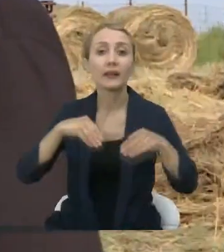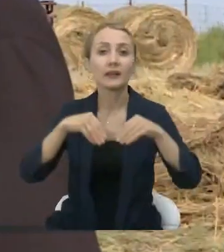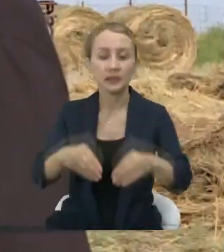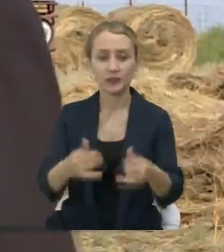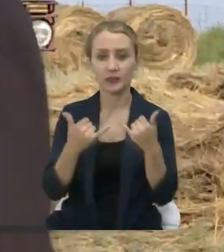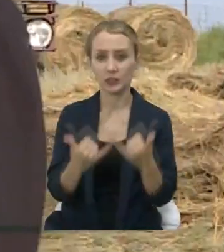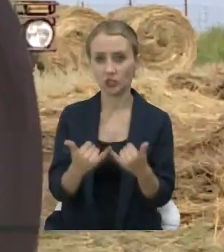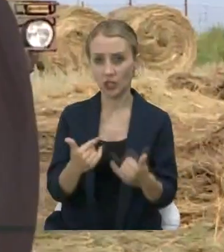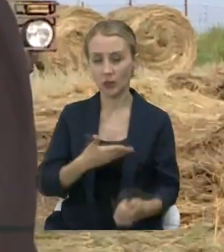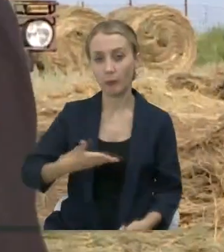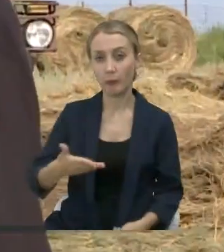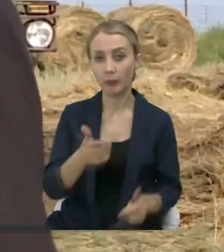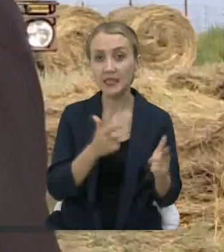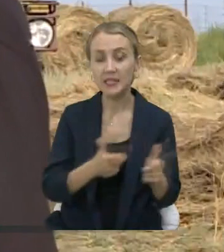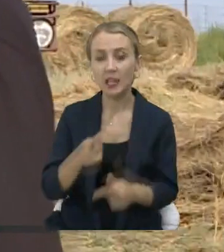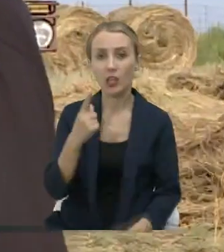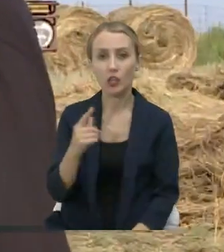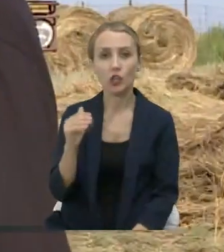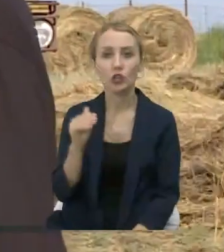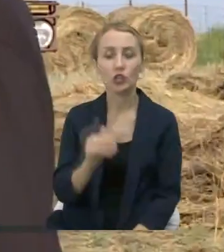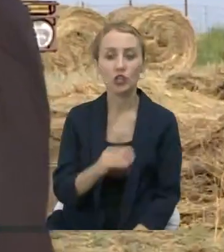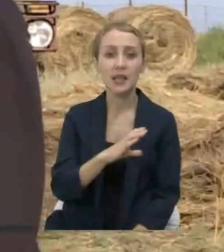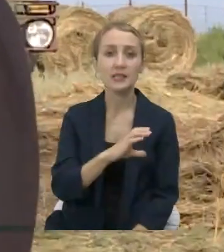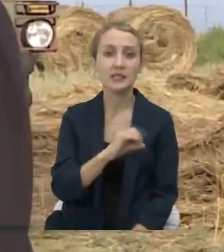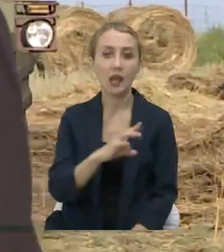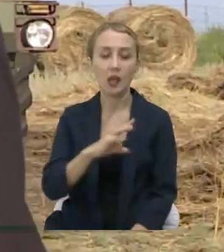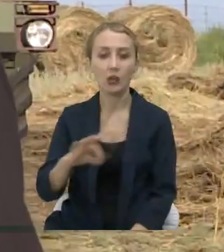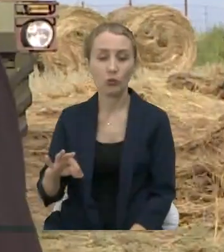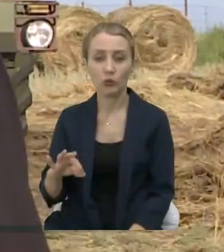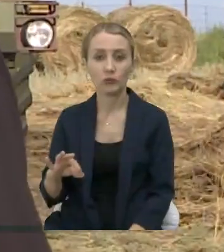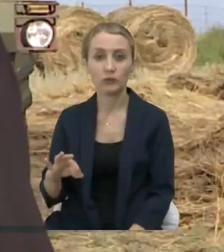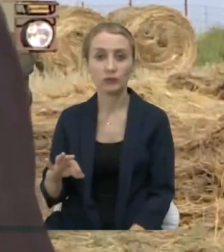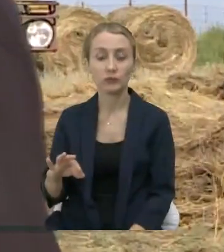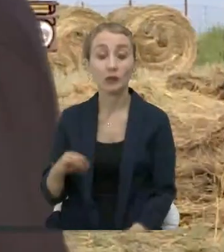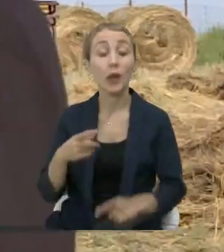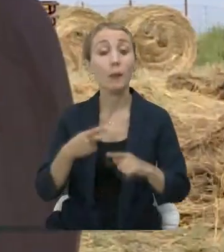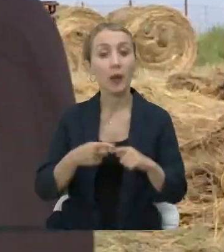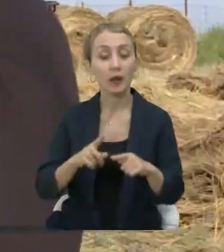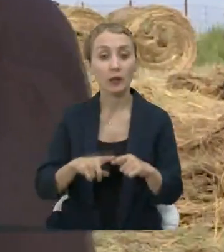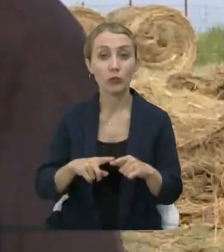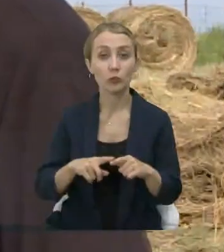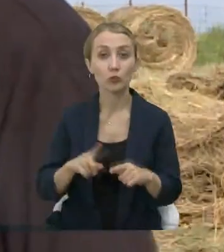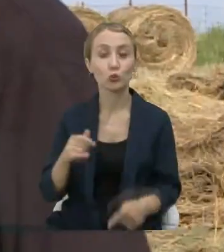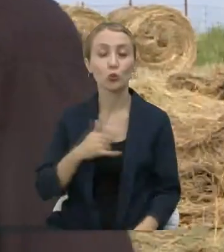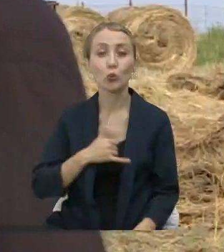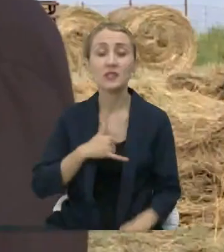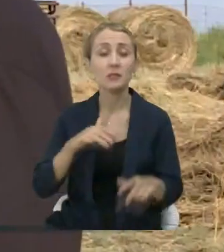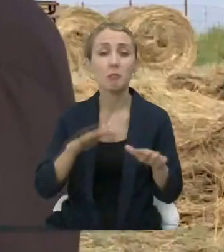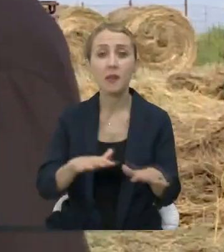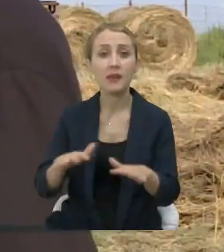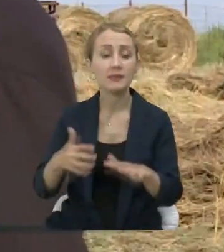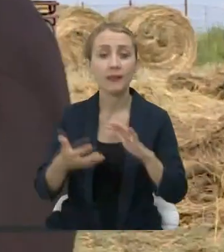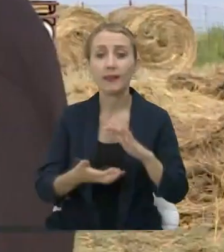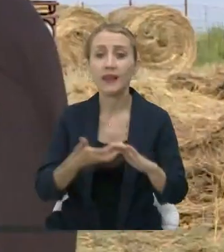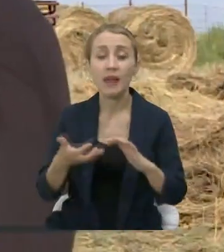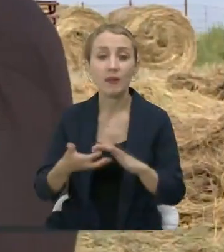мы заготовили 1000 тонн сенажа. 1000 тонн сенажа в связи с этим, что у нас места не хватает, мы